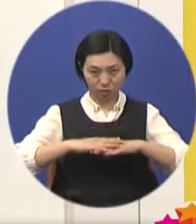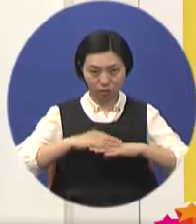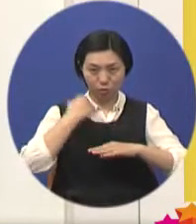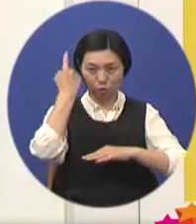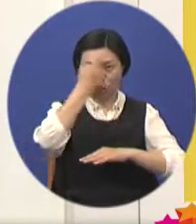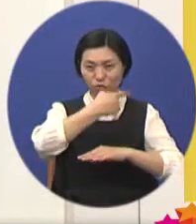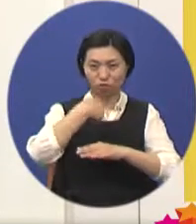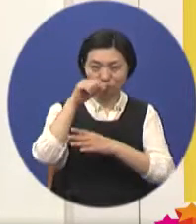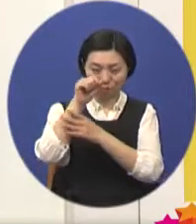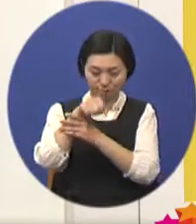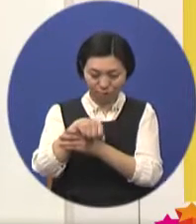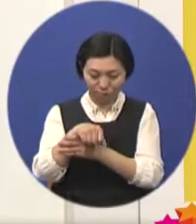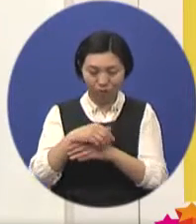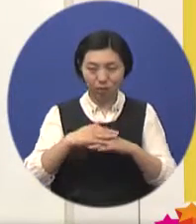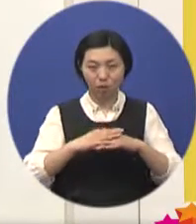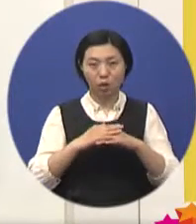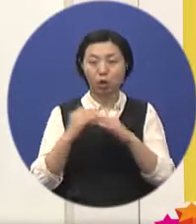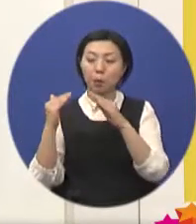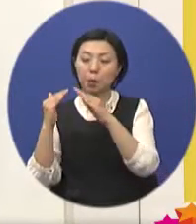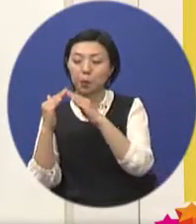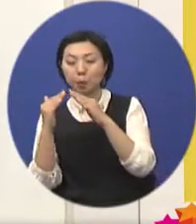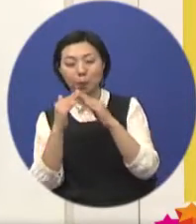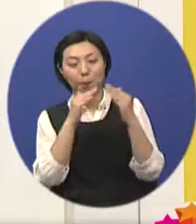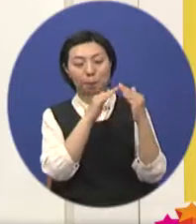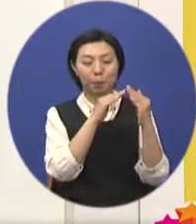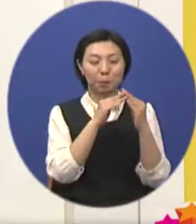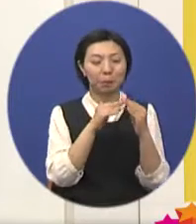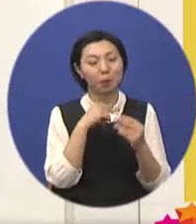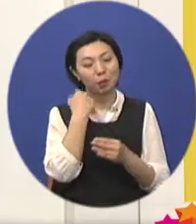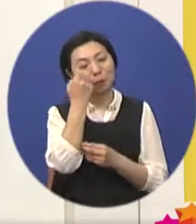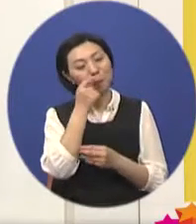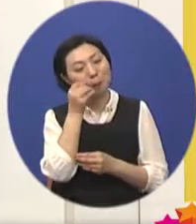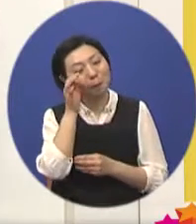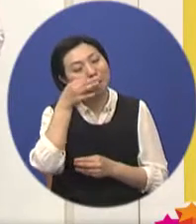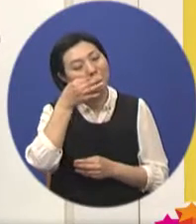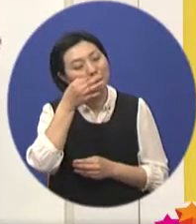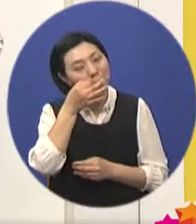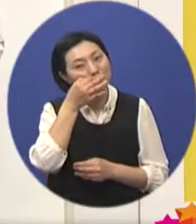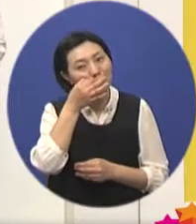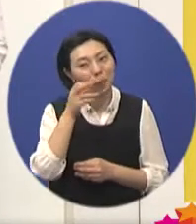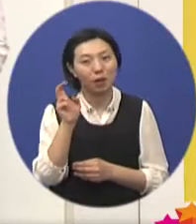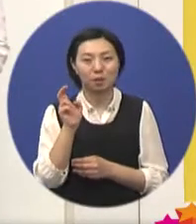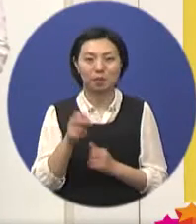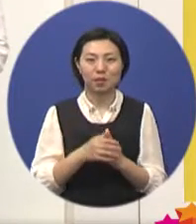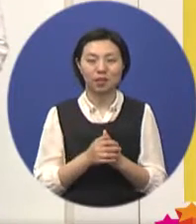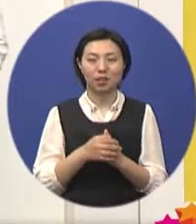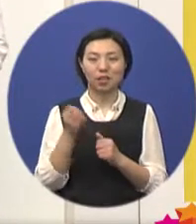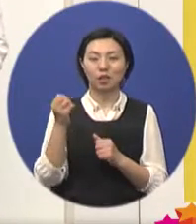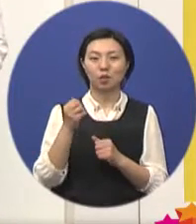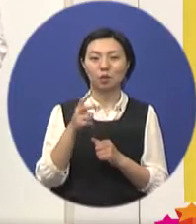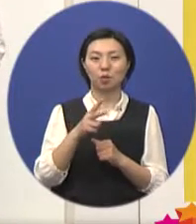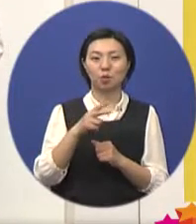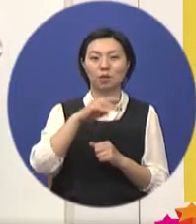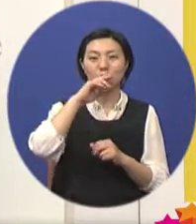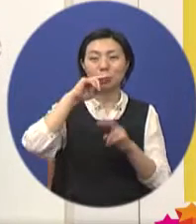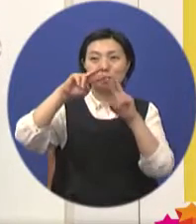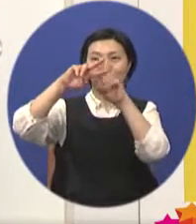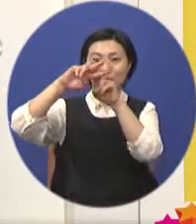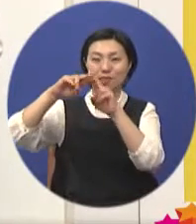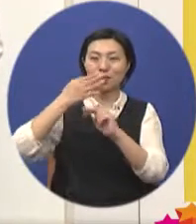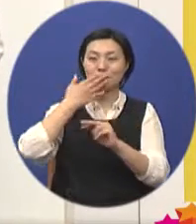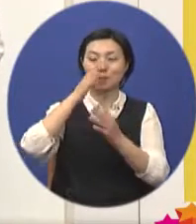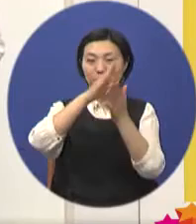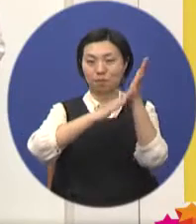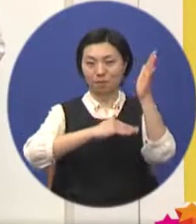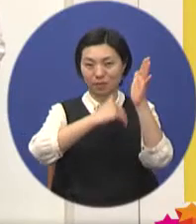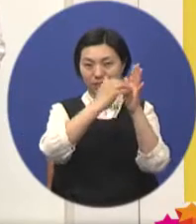고개 이렇게 하면 이웃집에서 각시 이쁜가 보자 그러고 뭐. 아, 문 응? 이렇게 창문 맞아요. 창문지도 이렇게